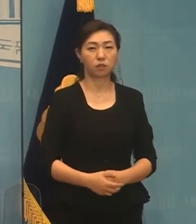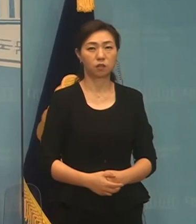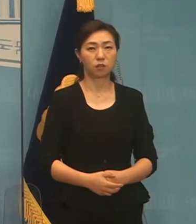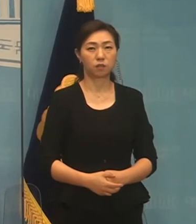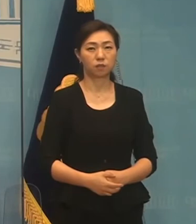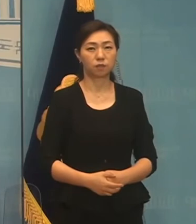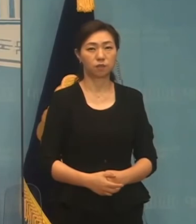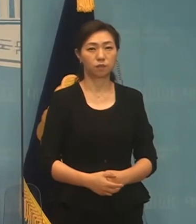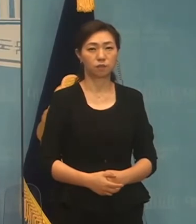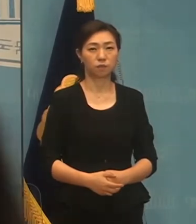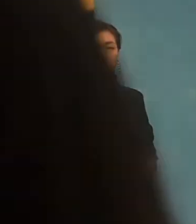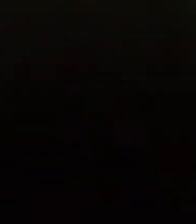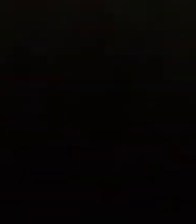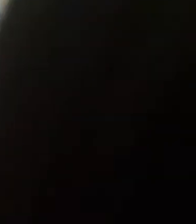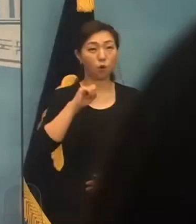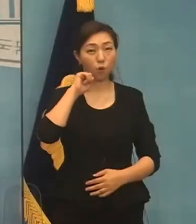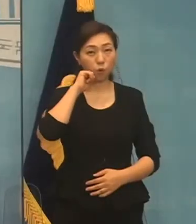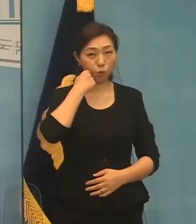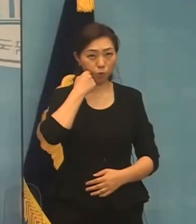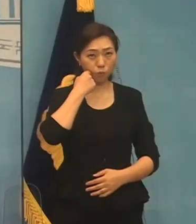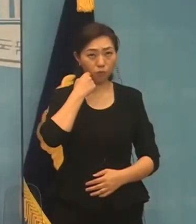이것이 안 되면